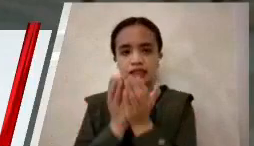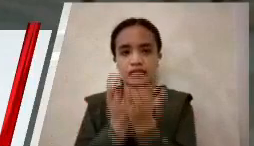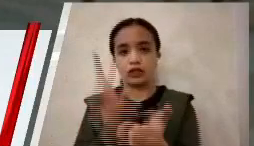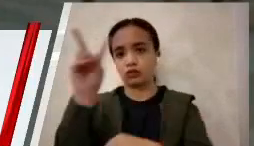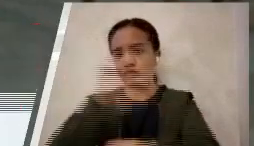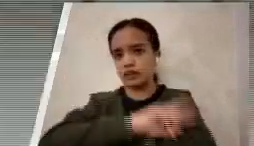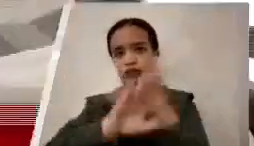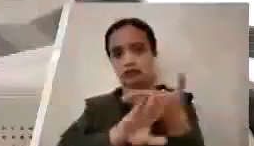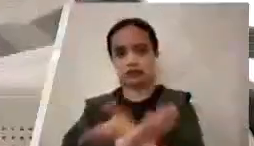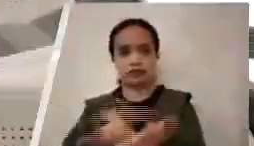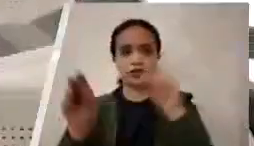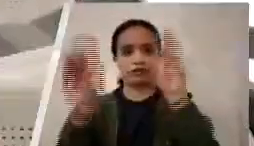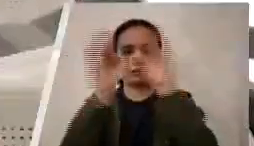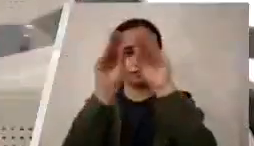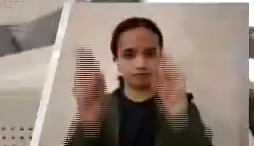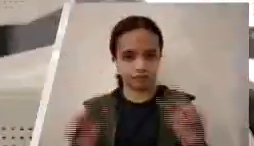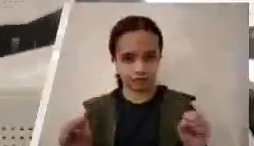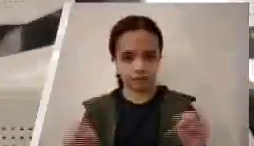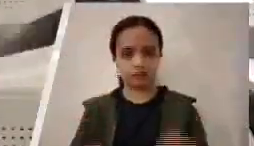Pasko.